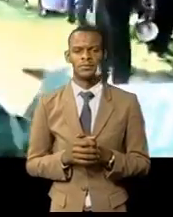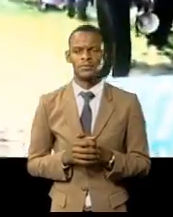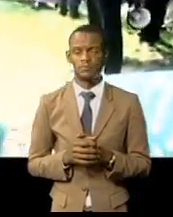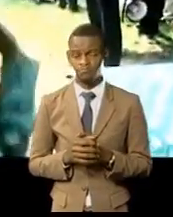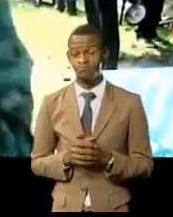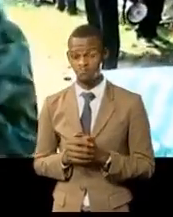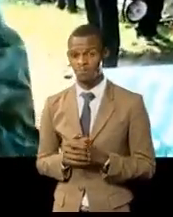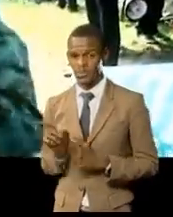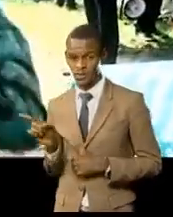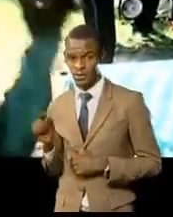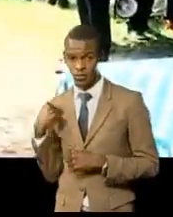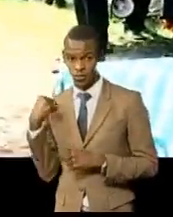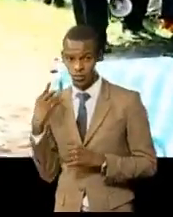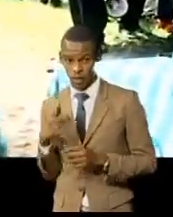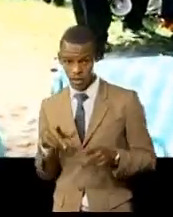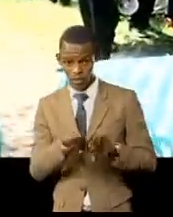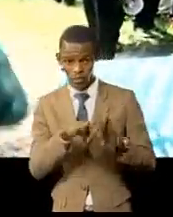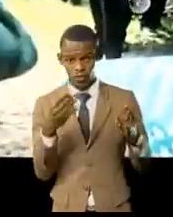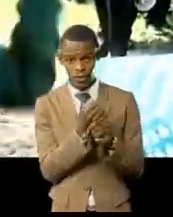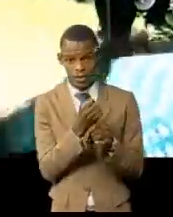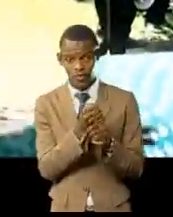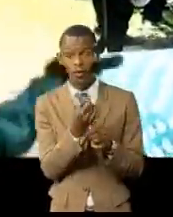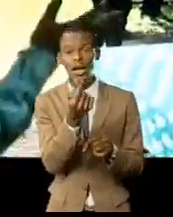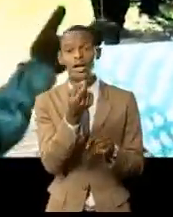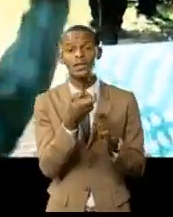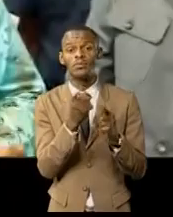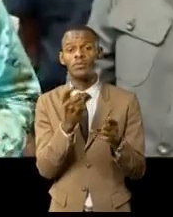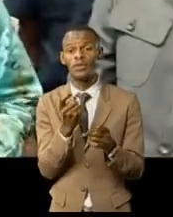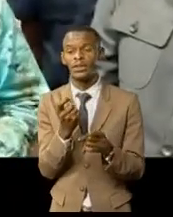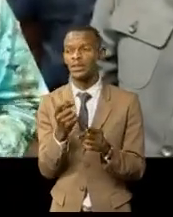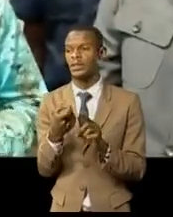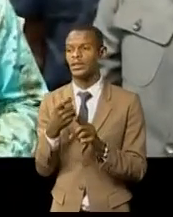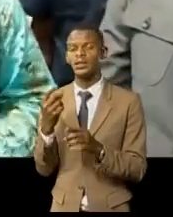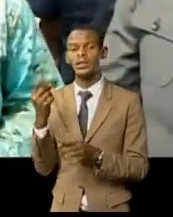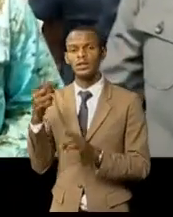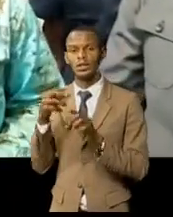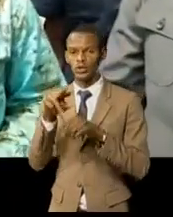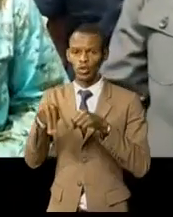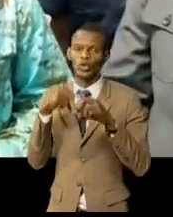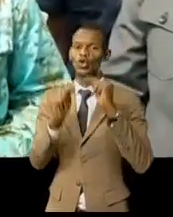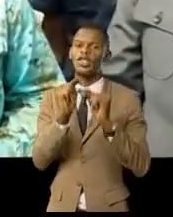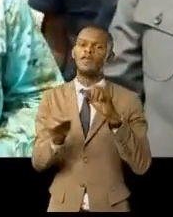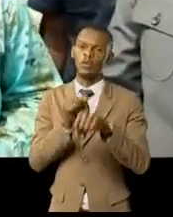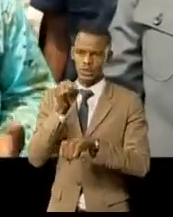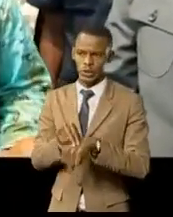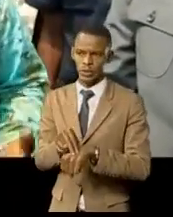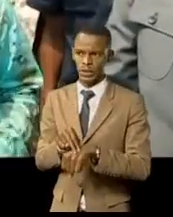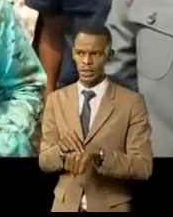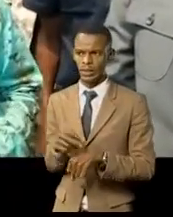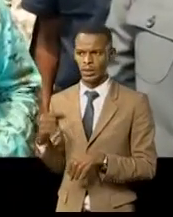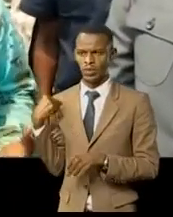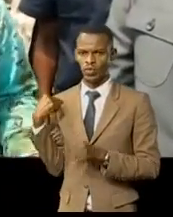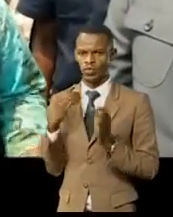Ces travaux se font sur fond de l'investissement alloué par le niveau national. Nous sommes là pour matérialiser la vision du chef de l'État,